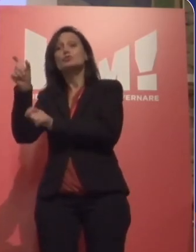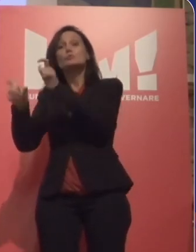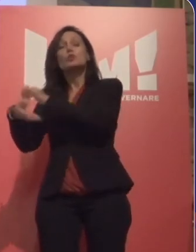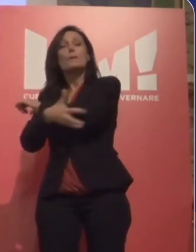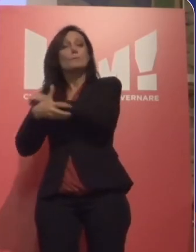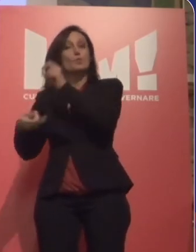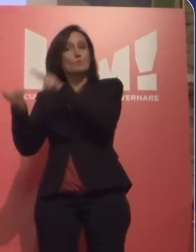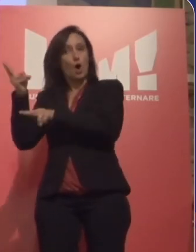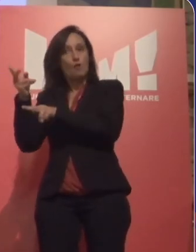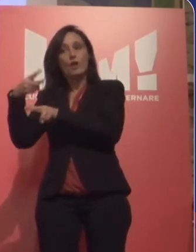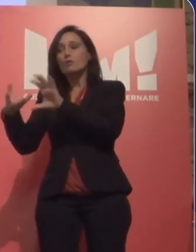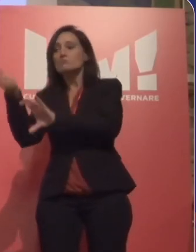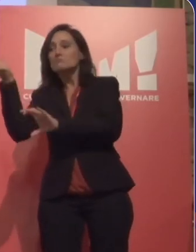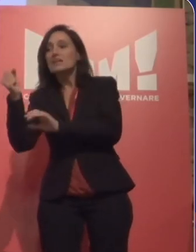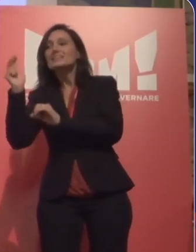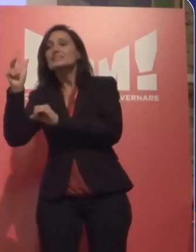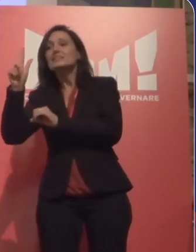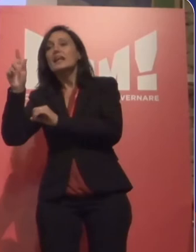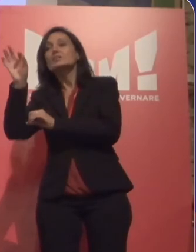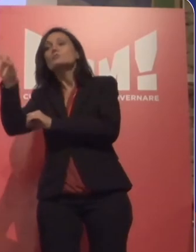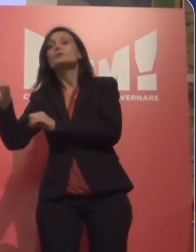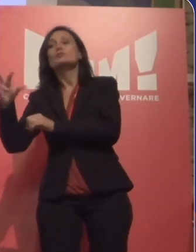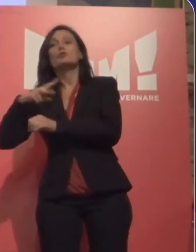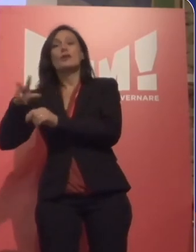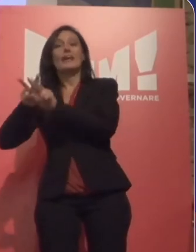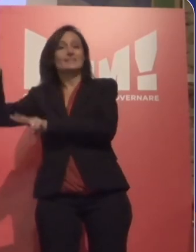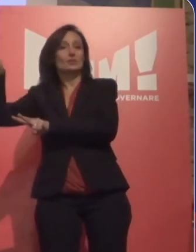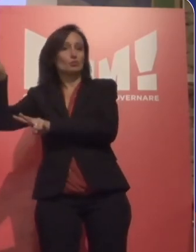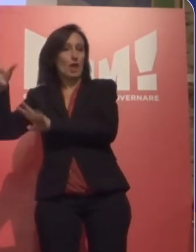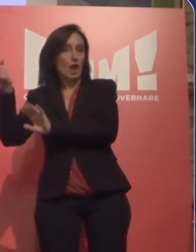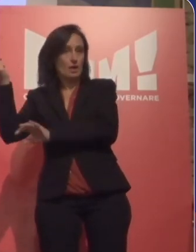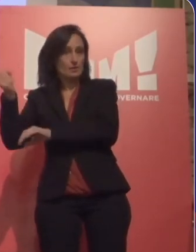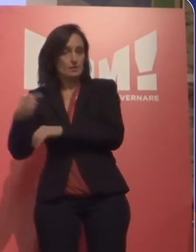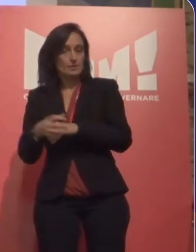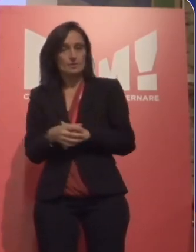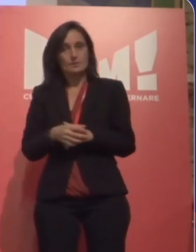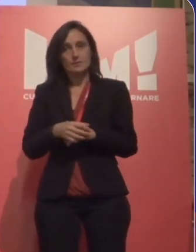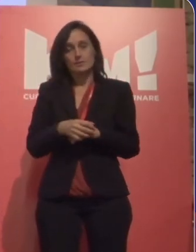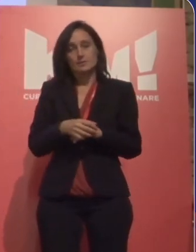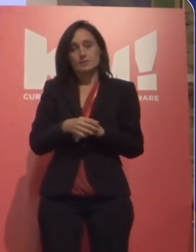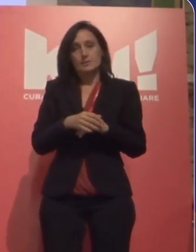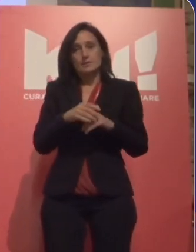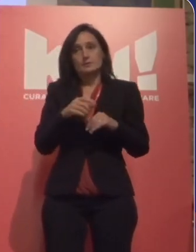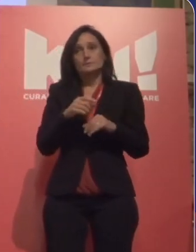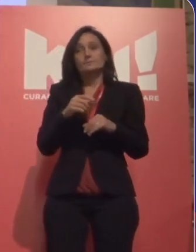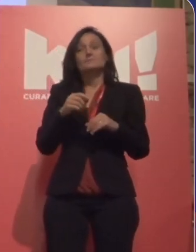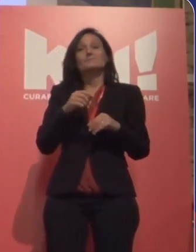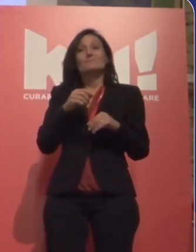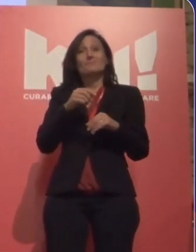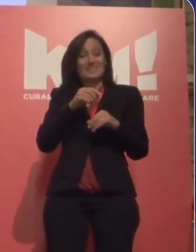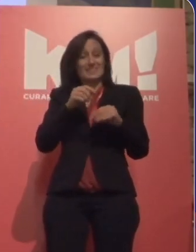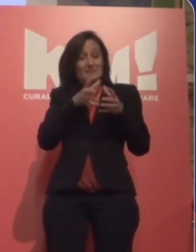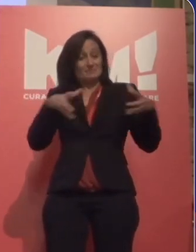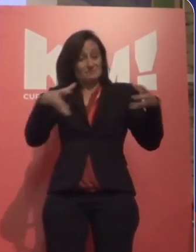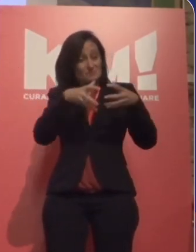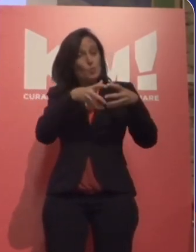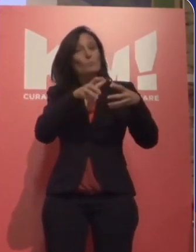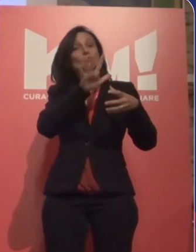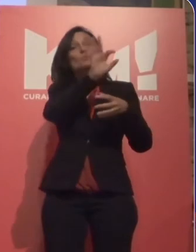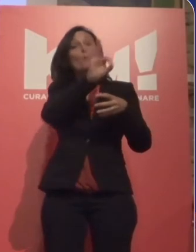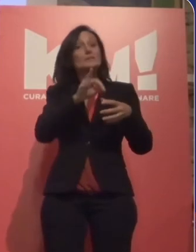13 cento della ricchezza nazionale la ricchezza del 5 per cento più ricco degli italiani